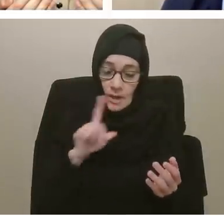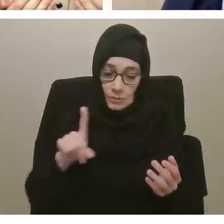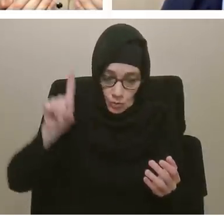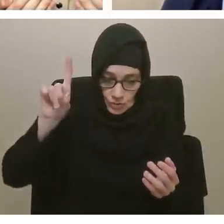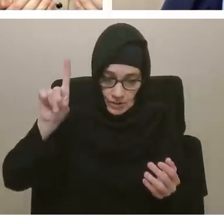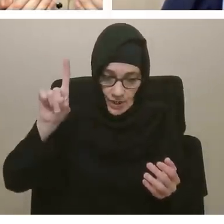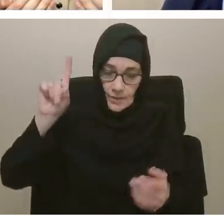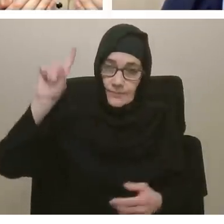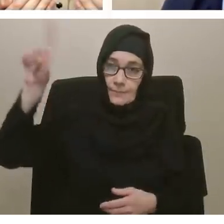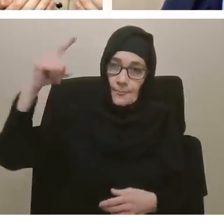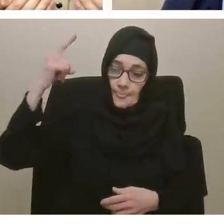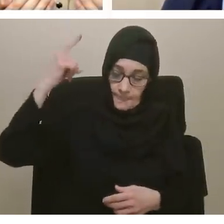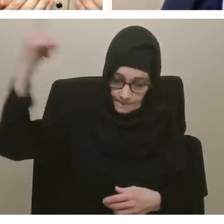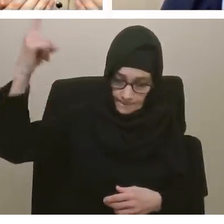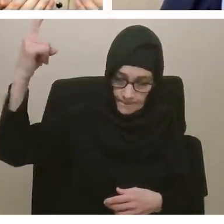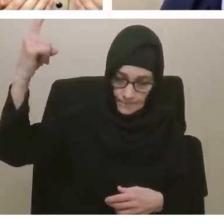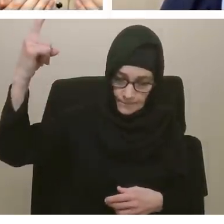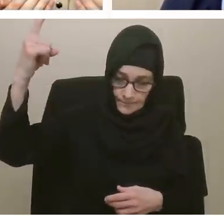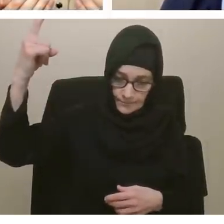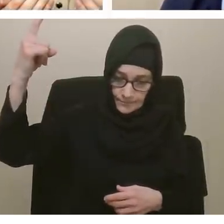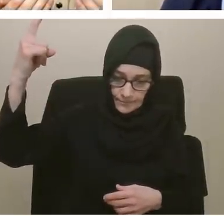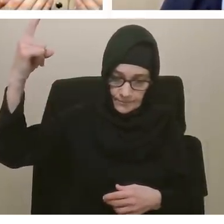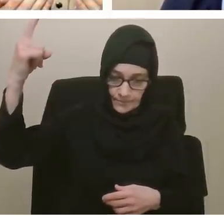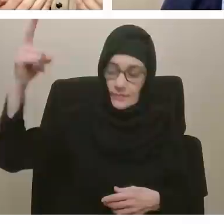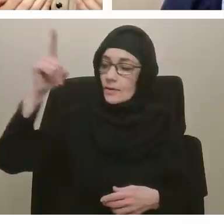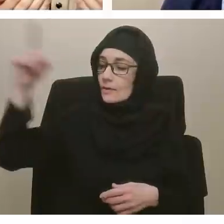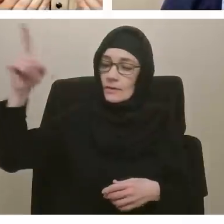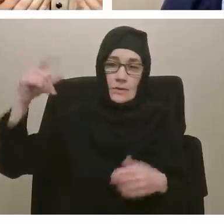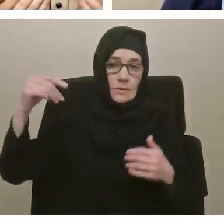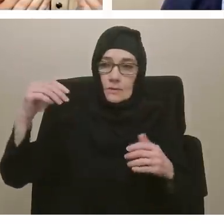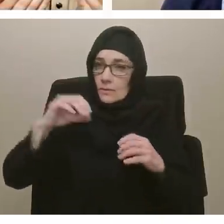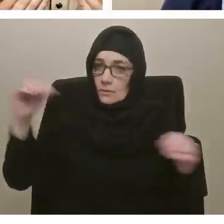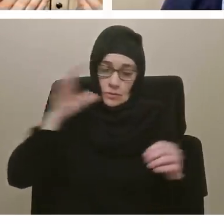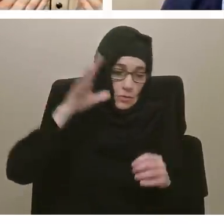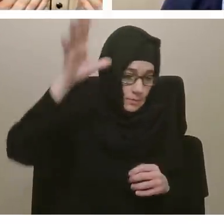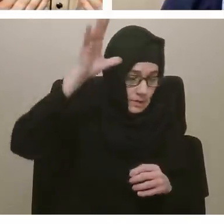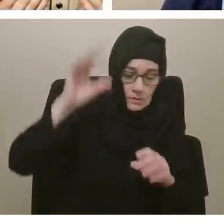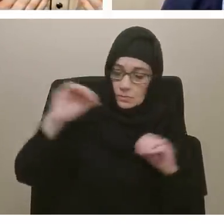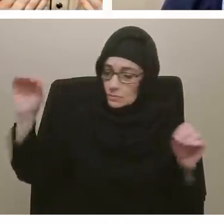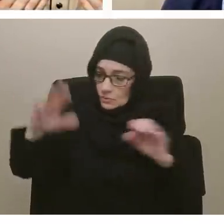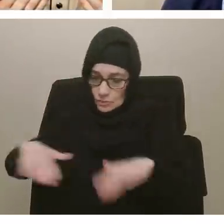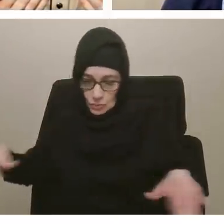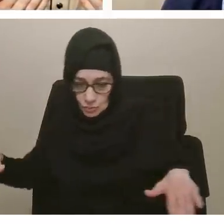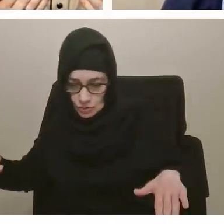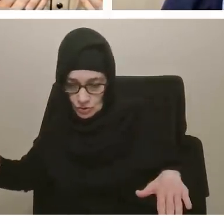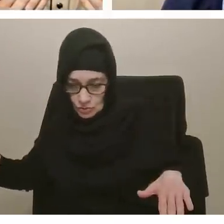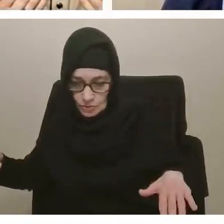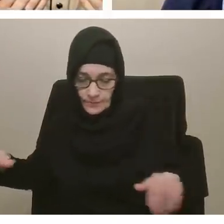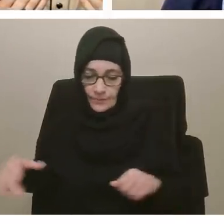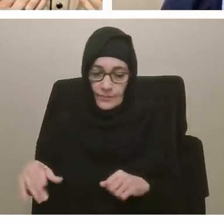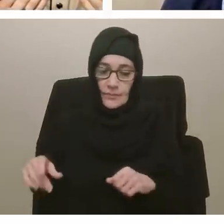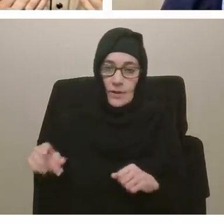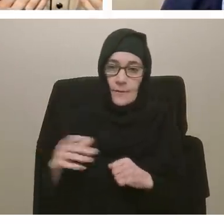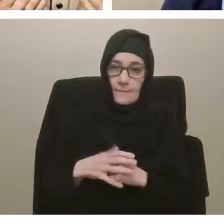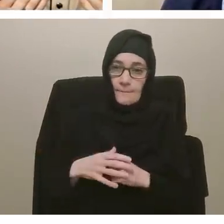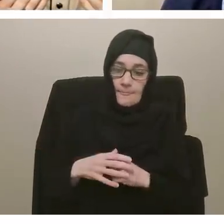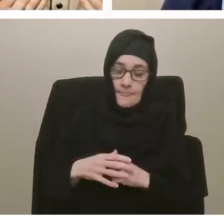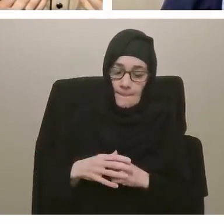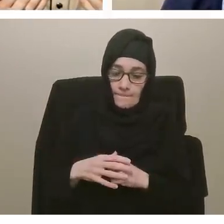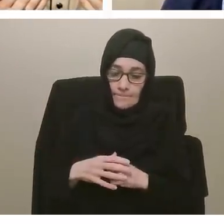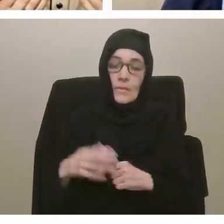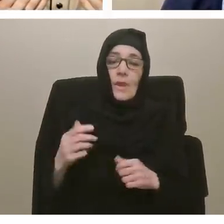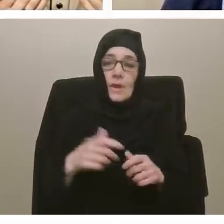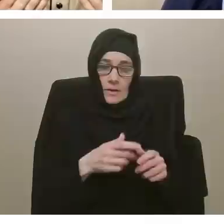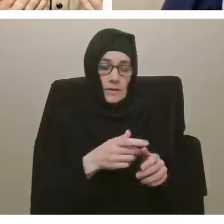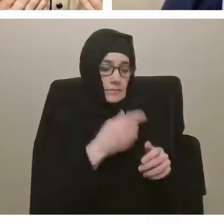Alhamdulillah, الواحد الأحد الفرد الصمد الذي لم يلد ولم يولد ولم يكن له كفوا أحد. اللهم صل وسلم وبارك على